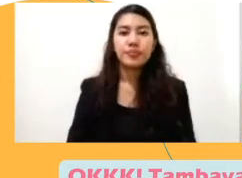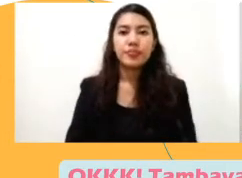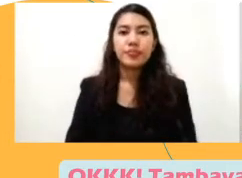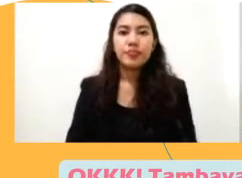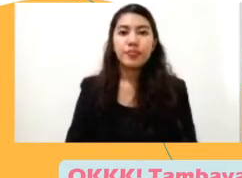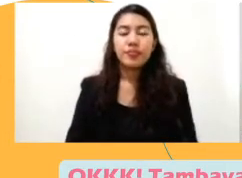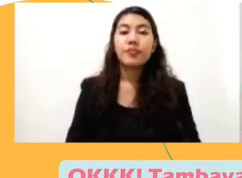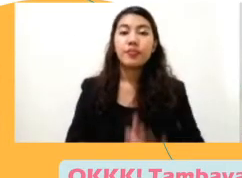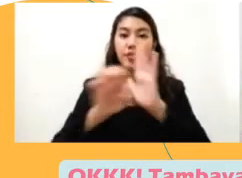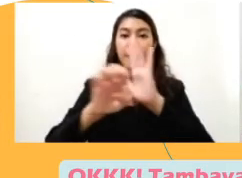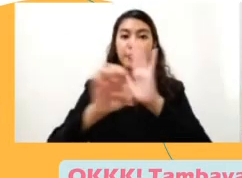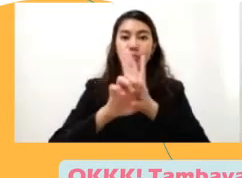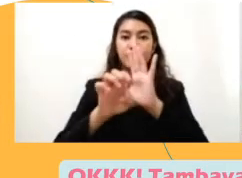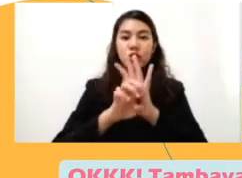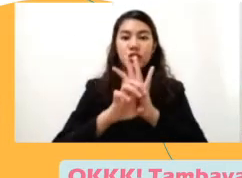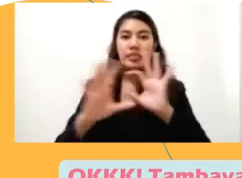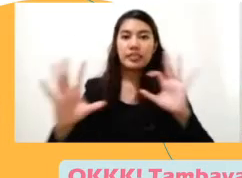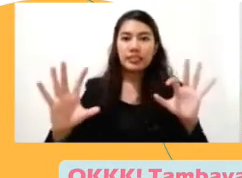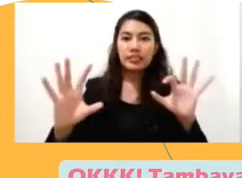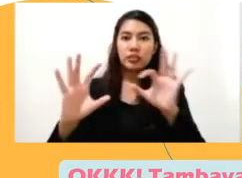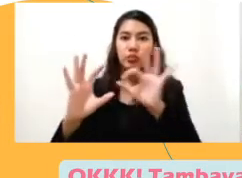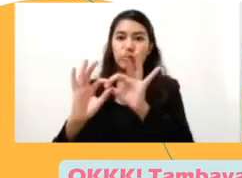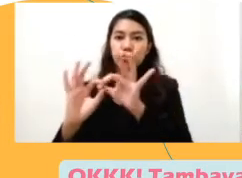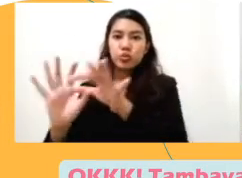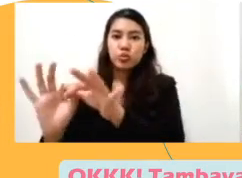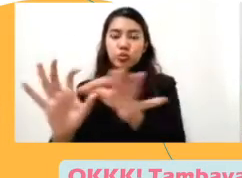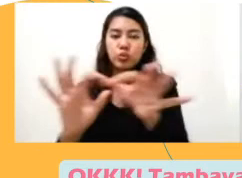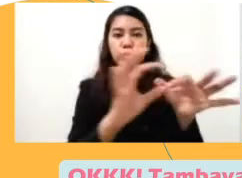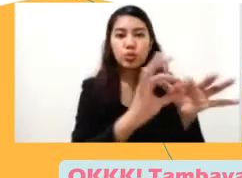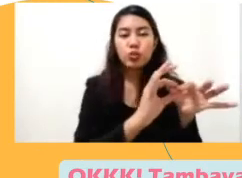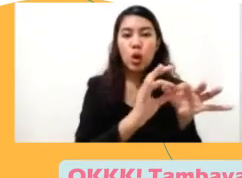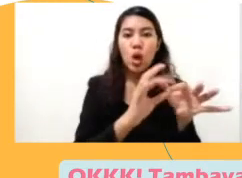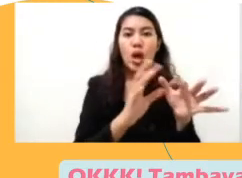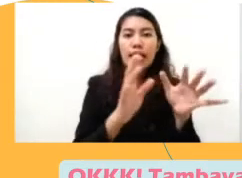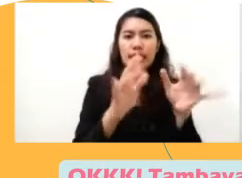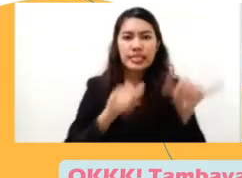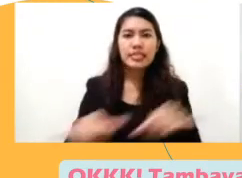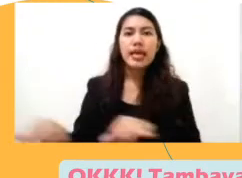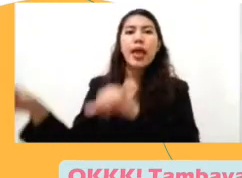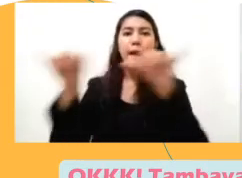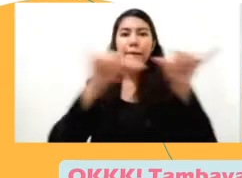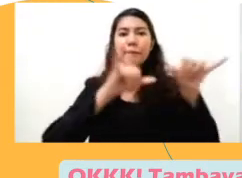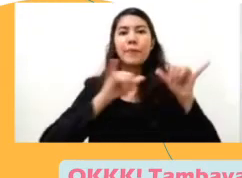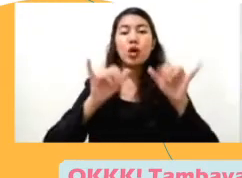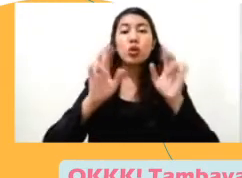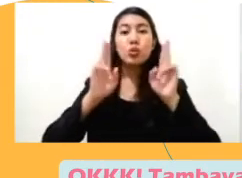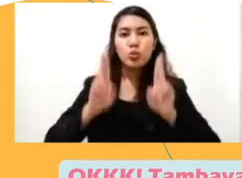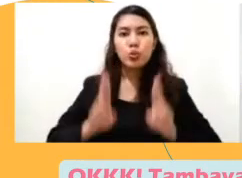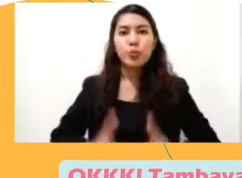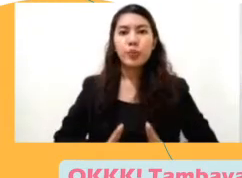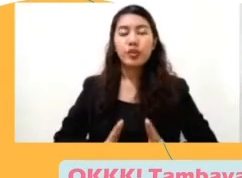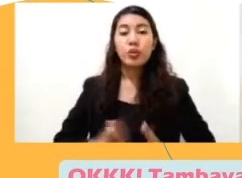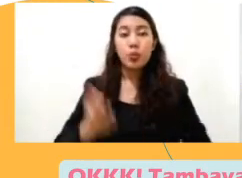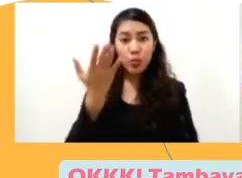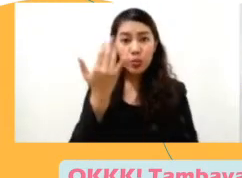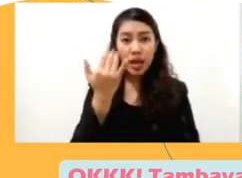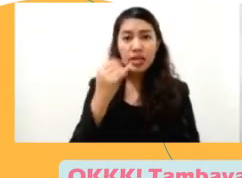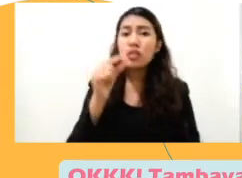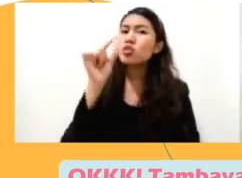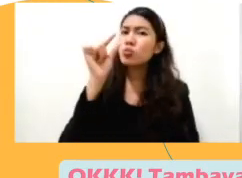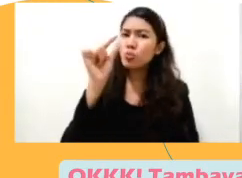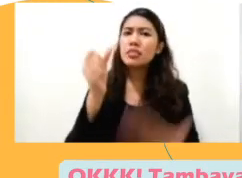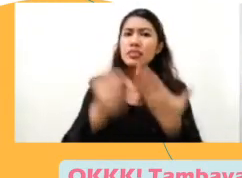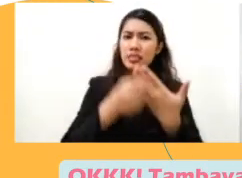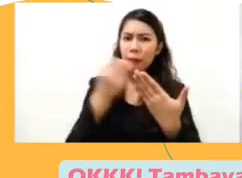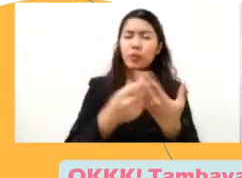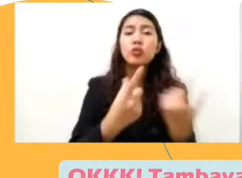makikipag-ugnayan tayo, tao para sa tao, kapwa para sa kapwa, dahil sa maliit na paraan na yun ay malaki